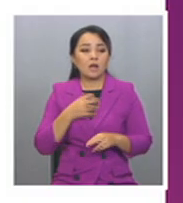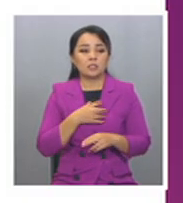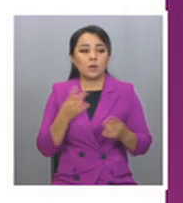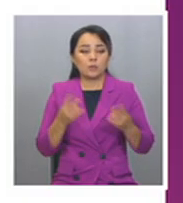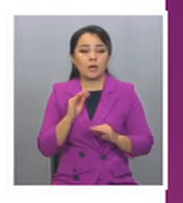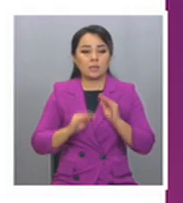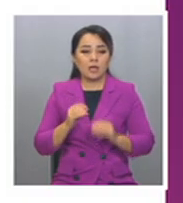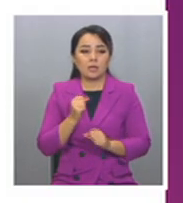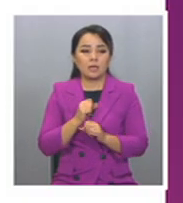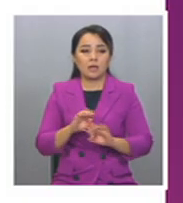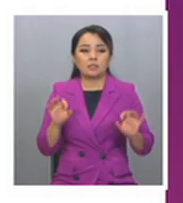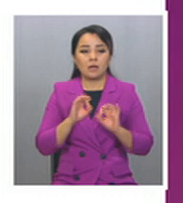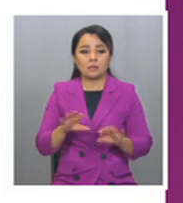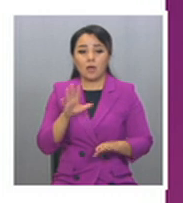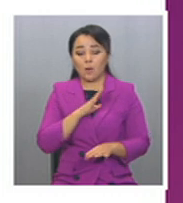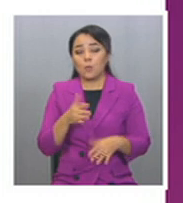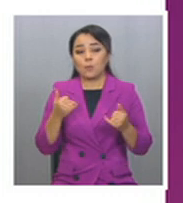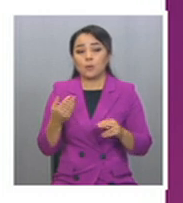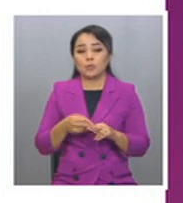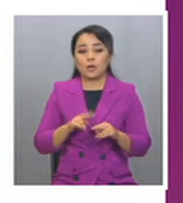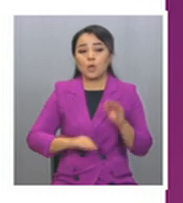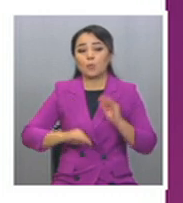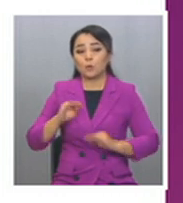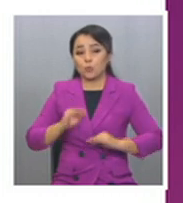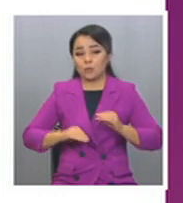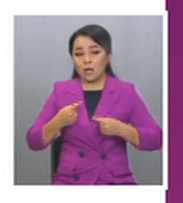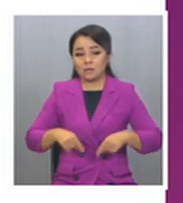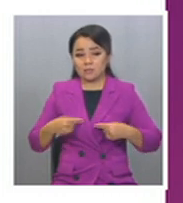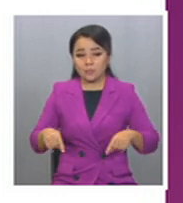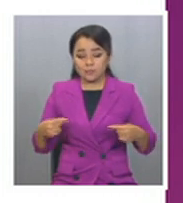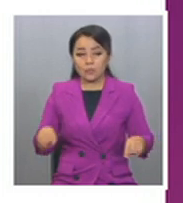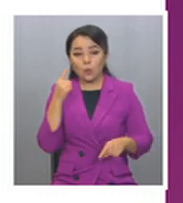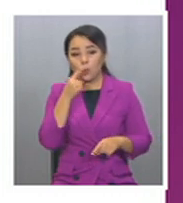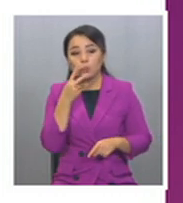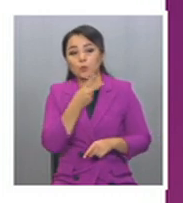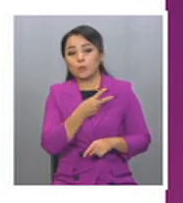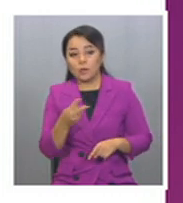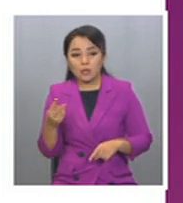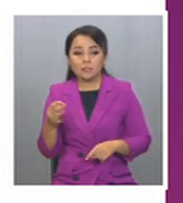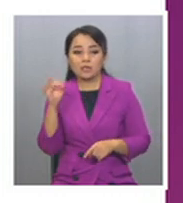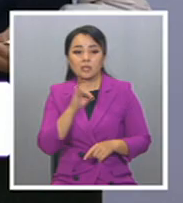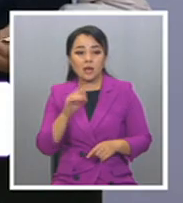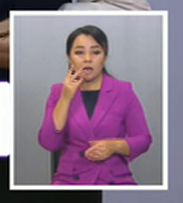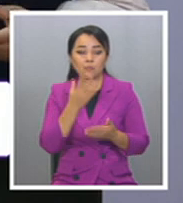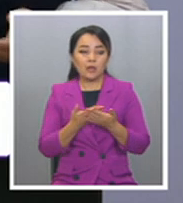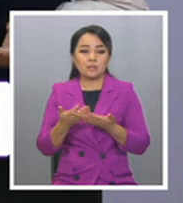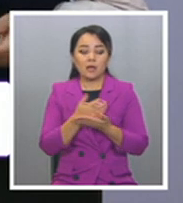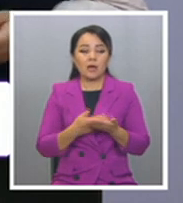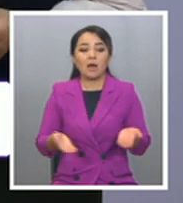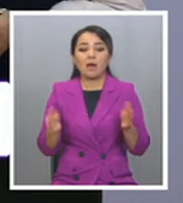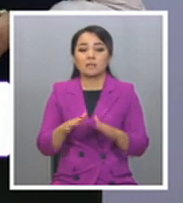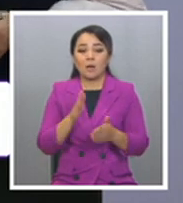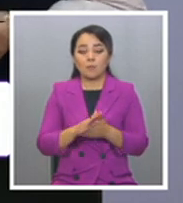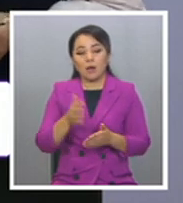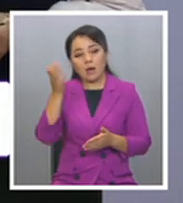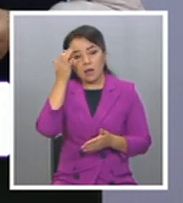айтқан болатынбыз. Ендеше сол бұйымдарды көзімен көріп, дерек ретінде жазып қалдырып кеткен араб,